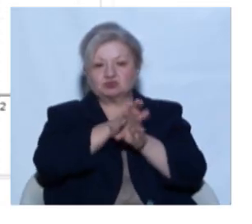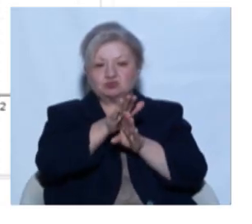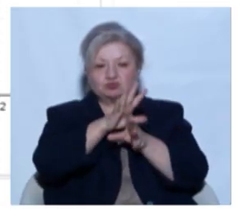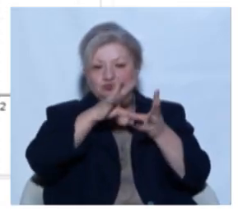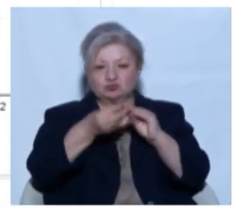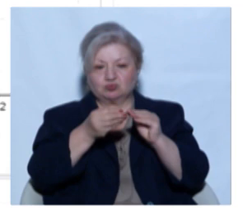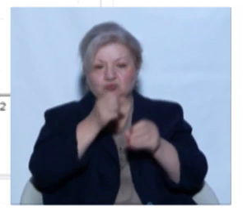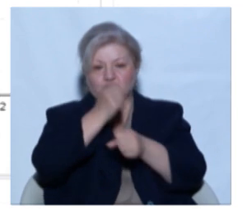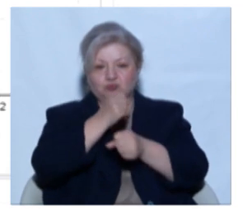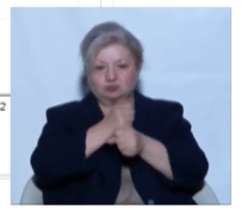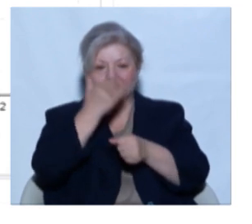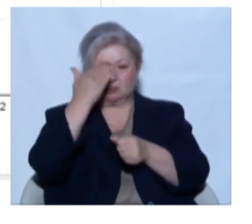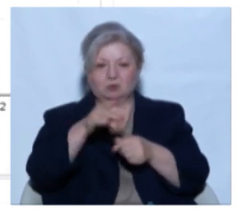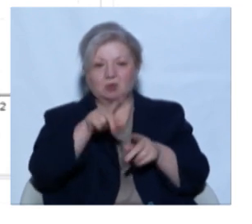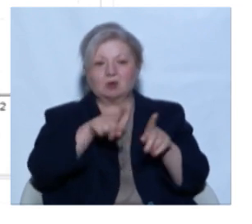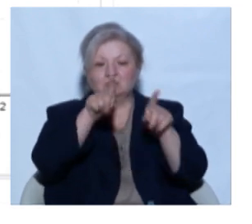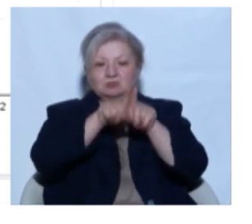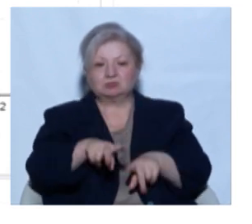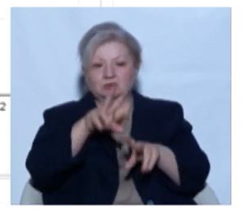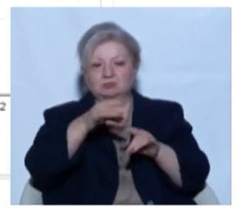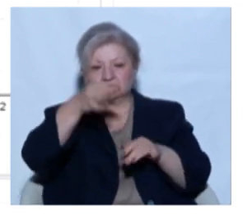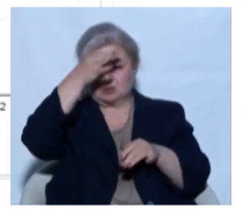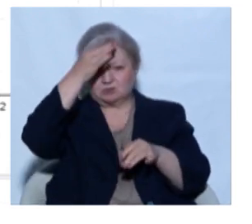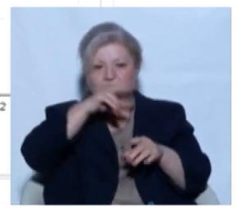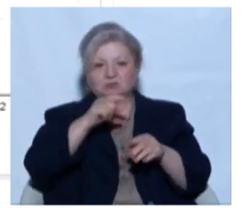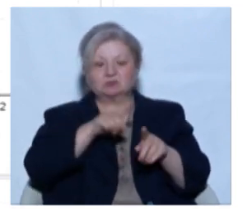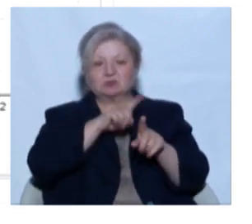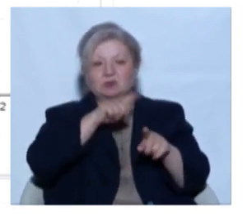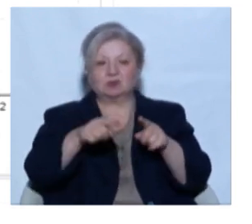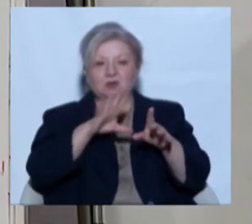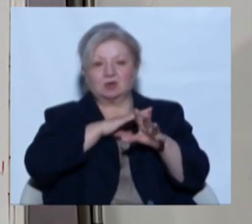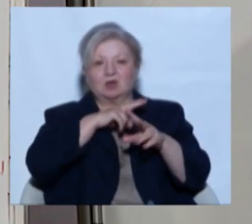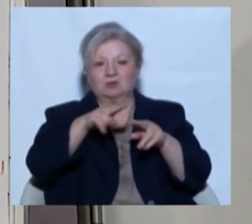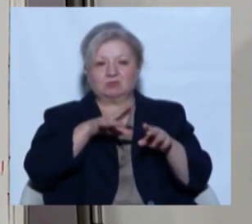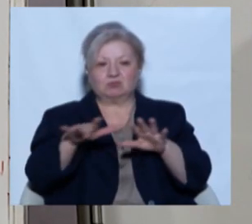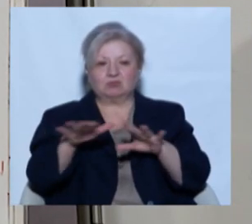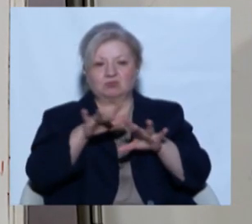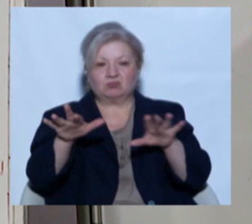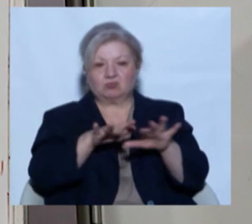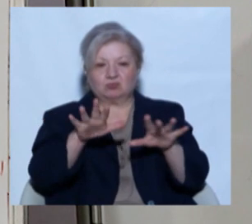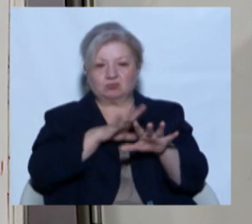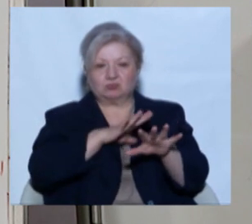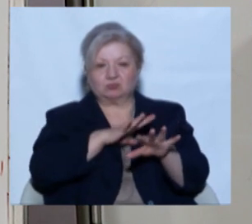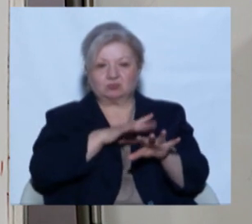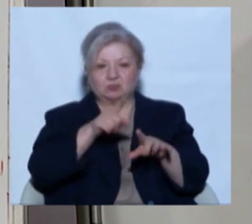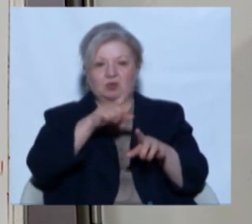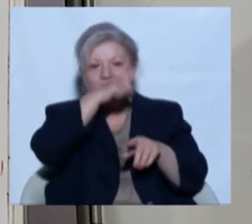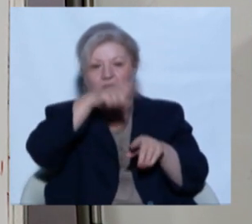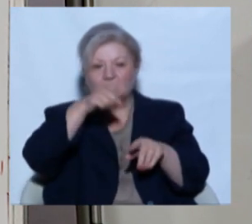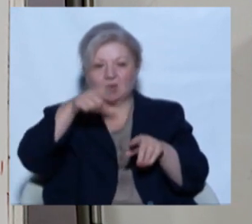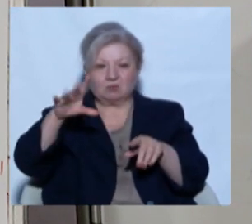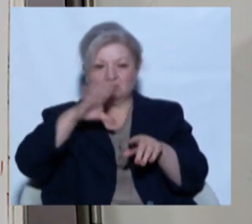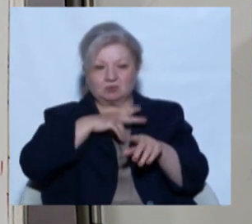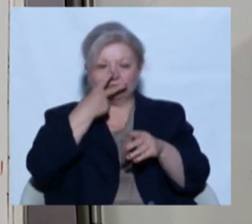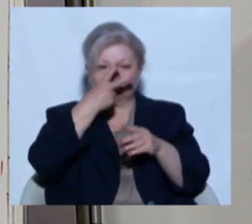რაღაცა ეს მსგავსია, გავიხსენოთ, როდესაც ჩვენ თანაბარ აჩქარებულ მოძრაობაზე ჰქონდა საუბარი და გრაფიკული მეთოდით